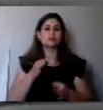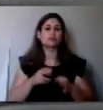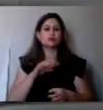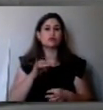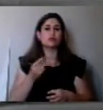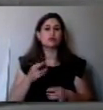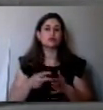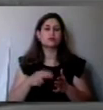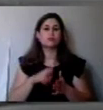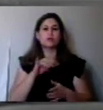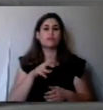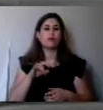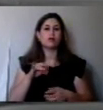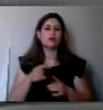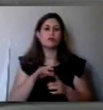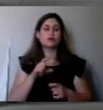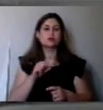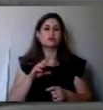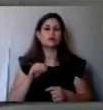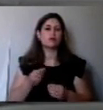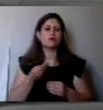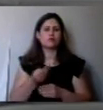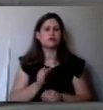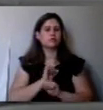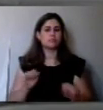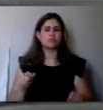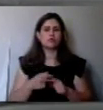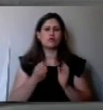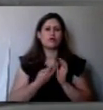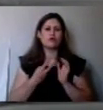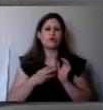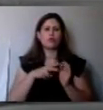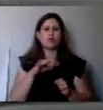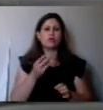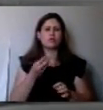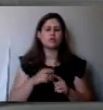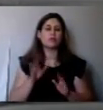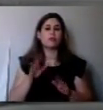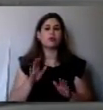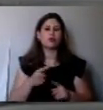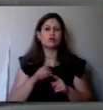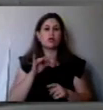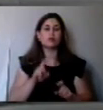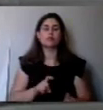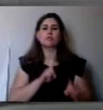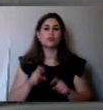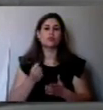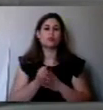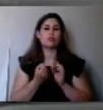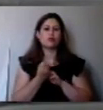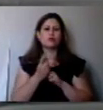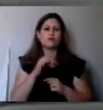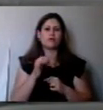Владислава Мангера під варту без права внесення застави до 28 липня. Згодом термін перебування під вартою продовжили